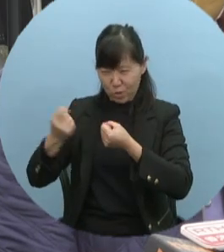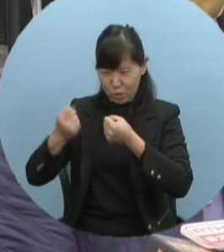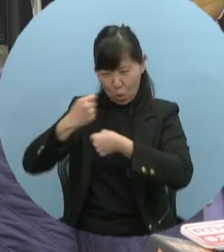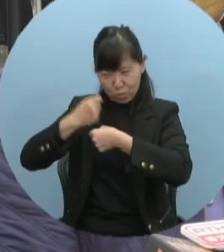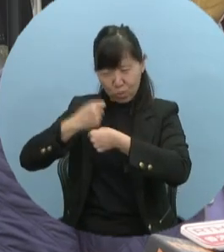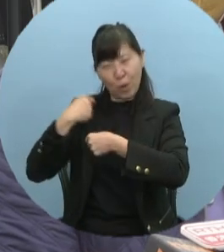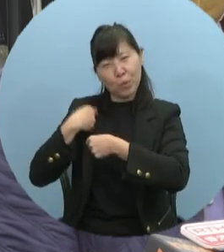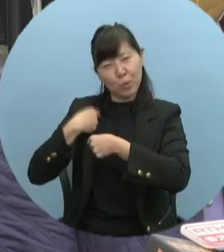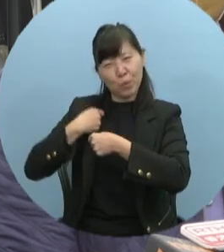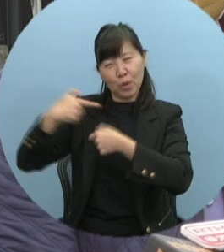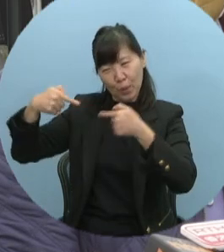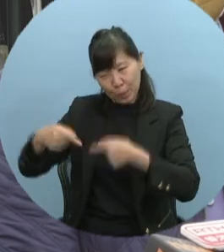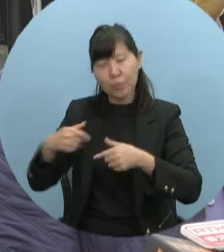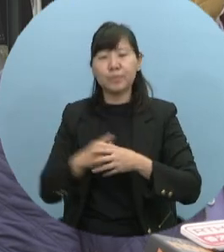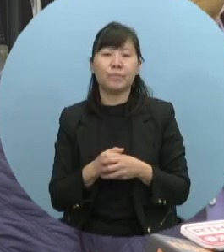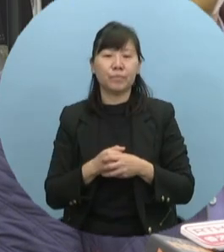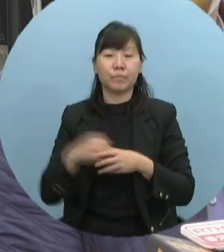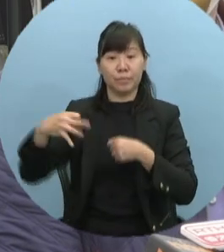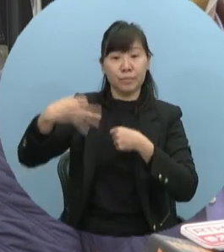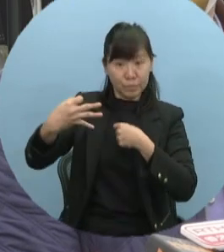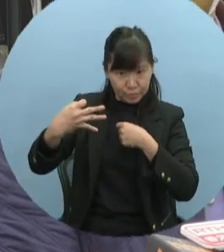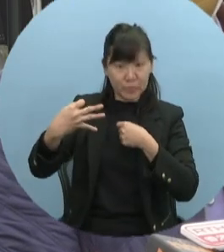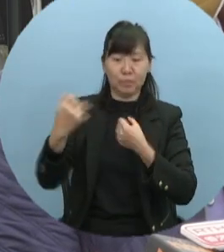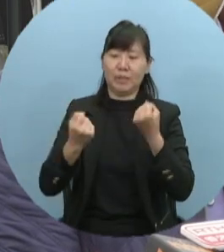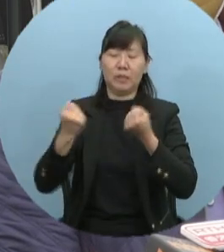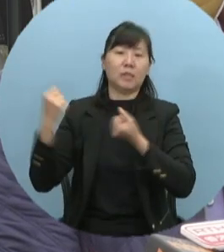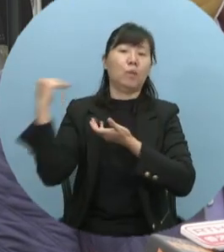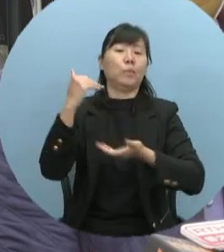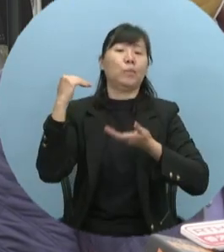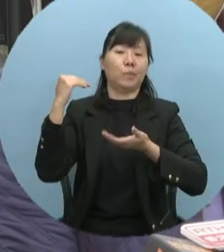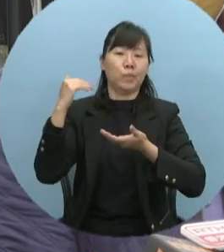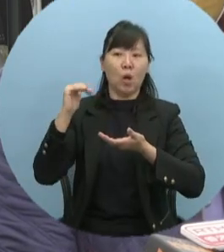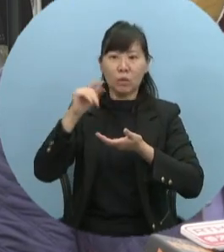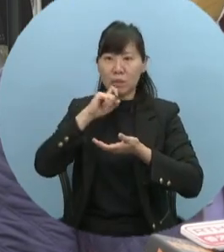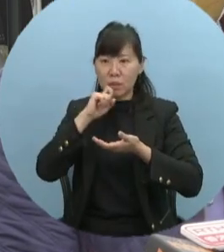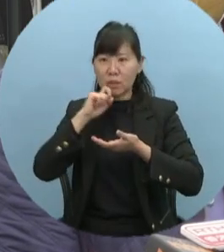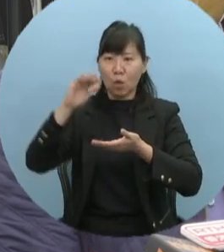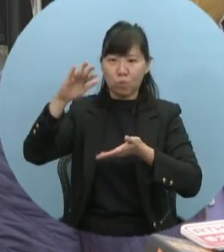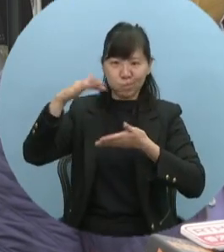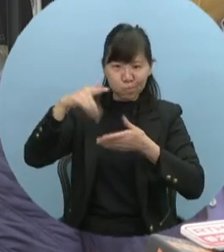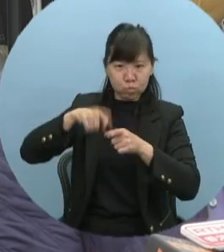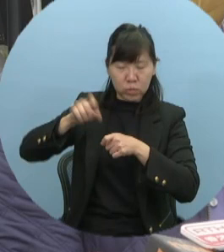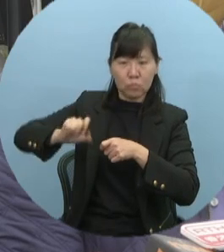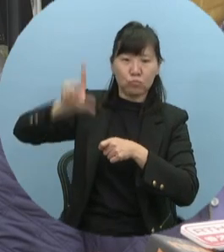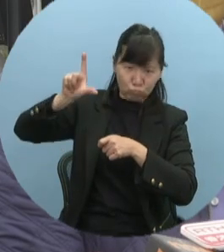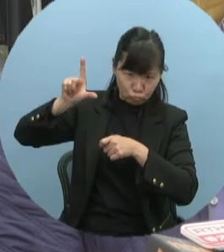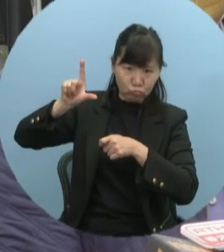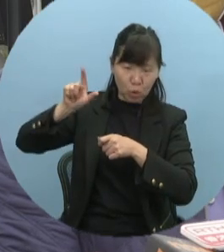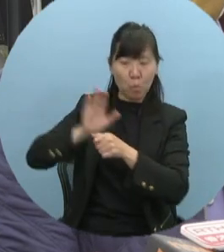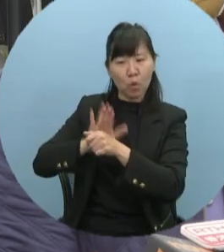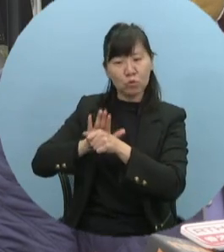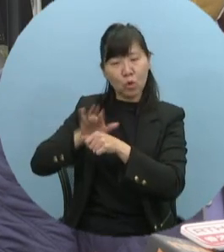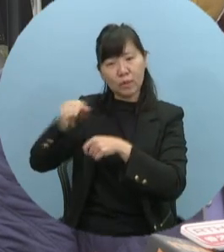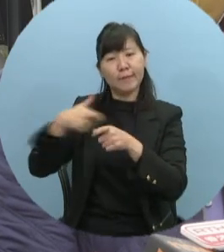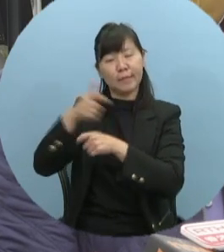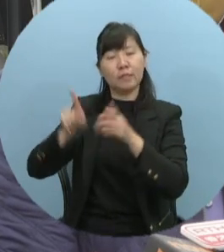累。第三當然就係物流業界啦，佢哋可以搶翻部分生意，改善翻嗰個經營困